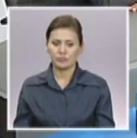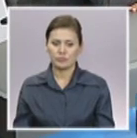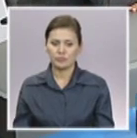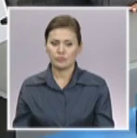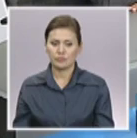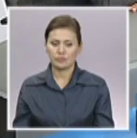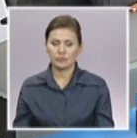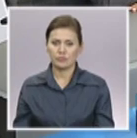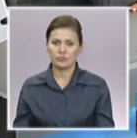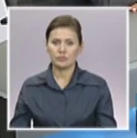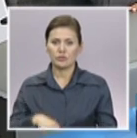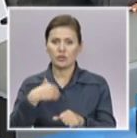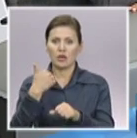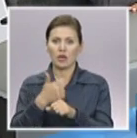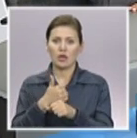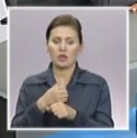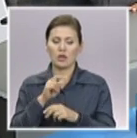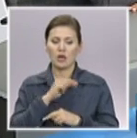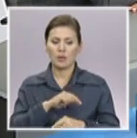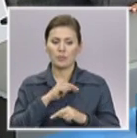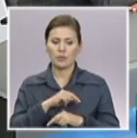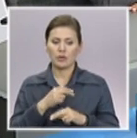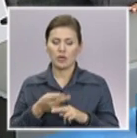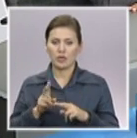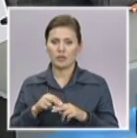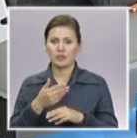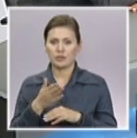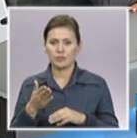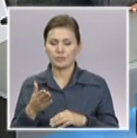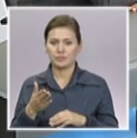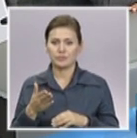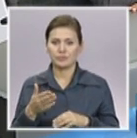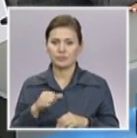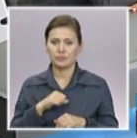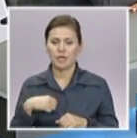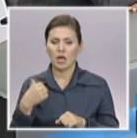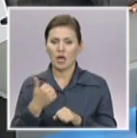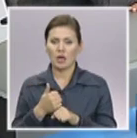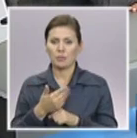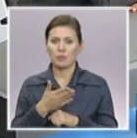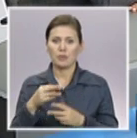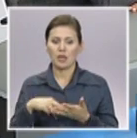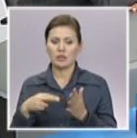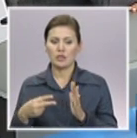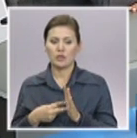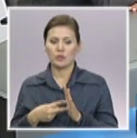Основная работа вот у нас вот это вот. И самое главное, мы планируем,